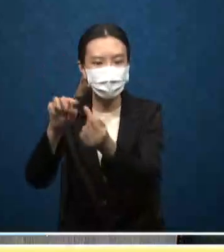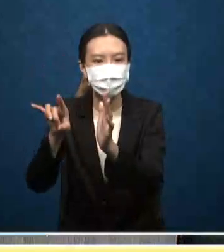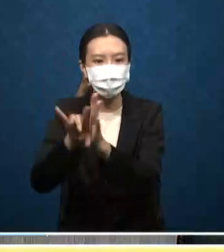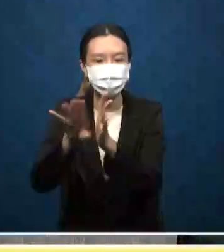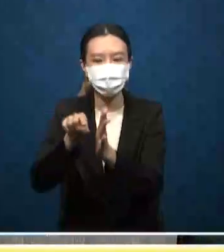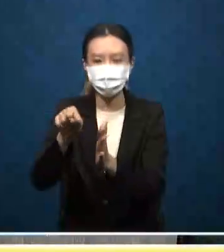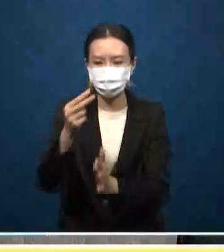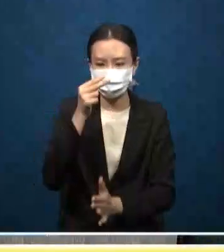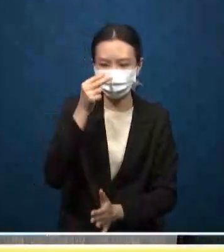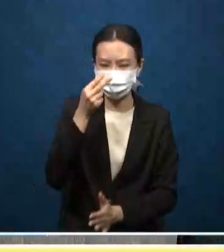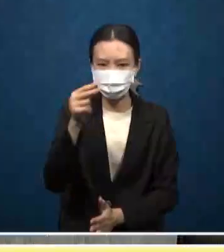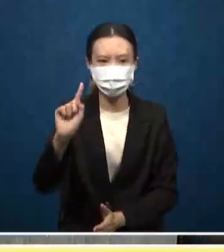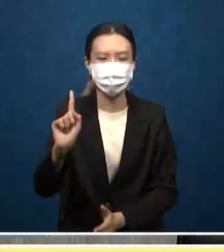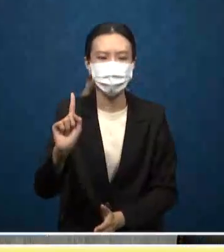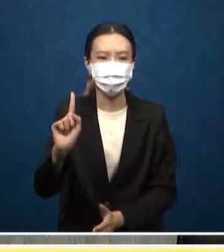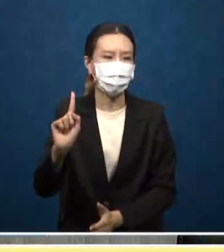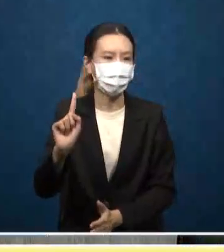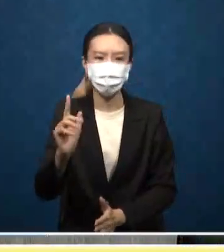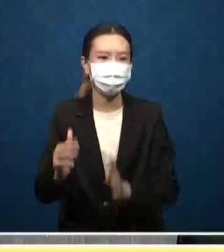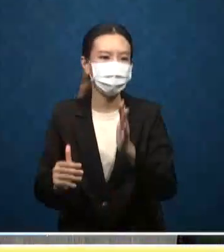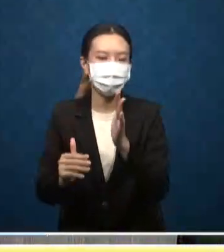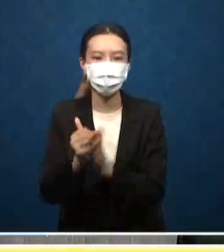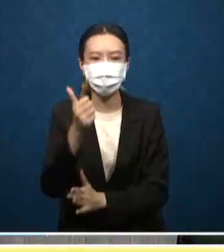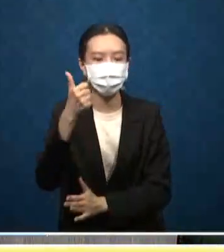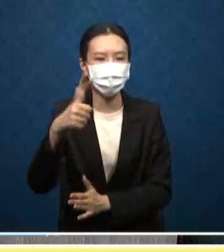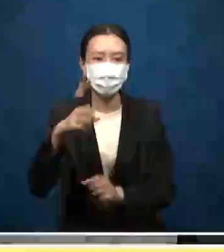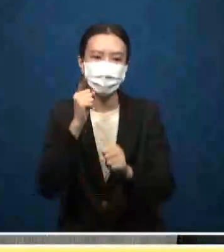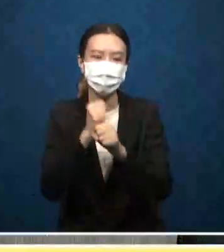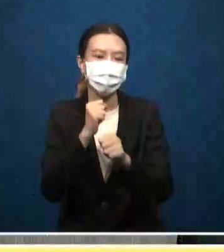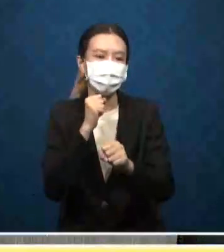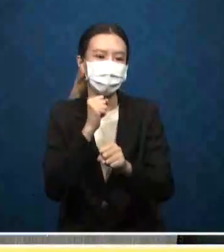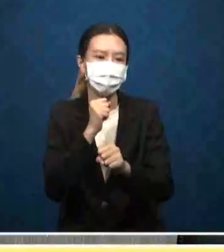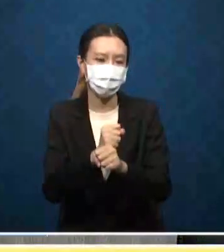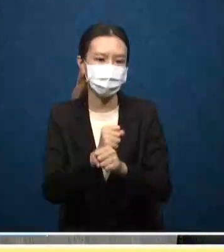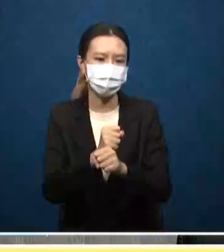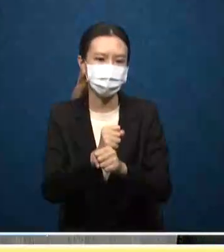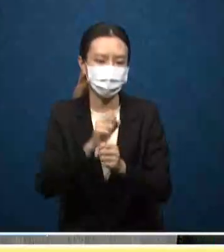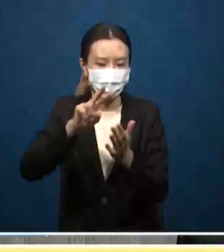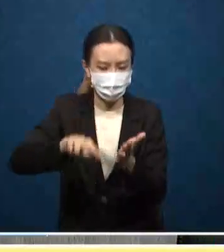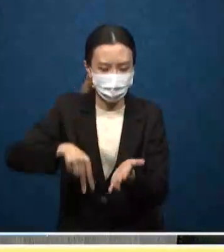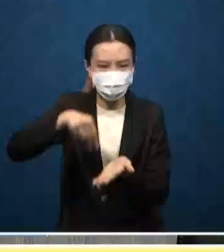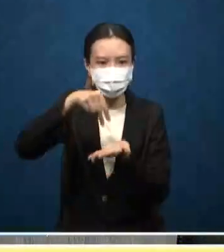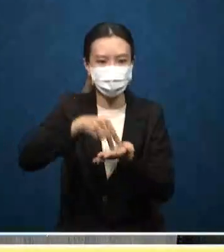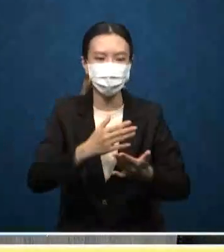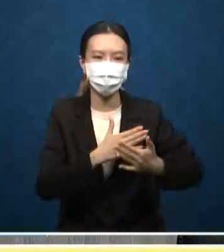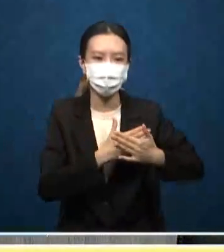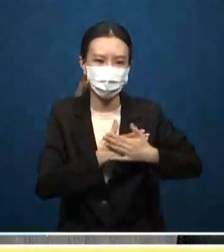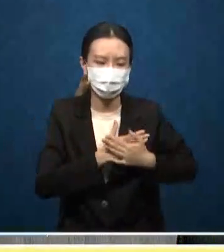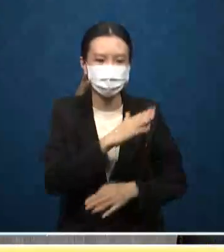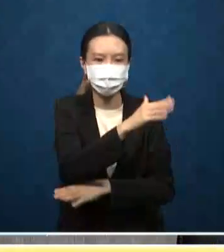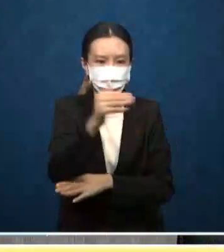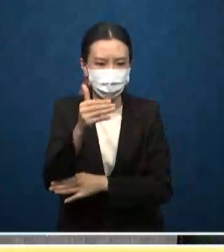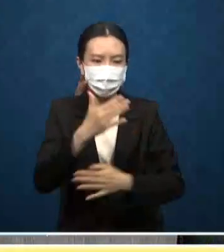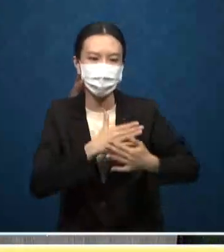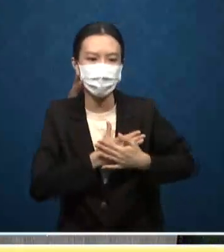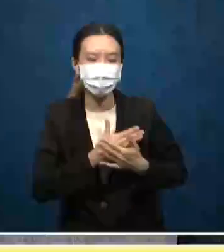หลั่งพูดถึงเลยเนี่ยเราไม่มีทางจะทำให้พลเมืองของเรานั้นลุกขึ้นมารักชาติรักแผ่นดินรักประเทศ